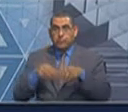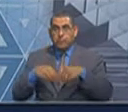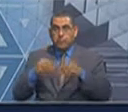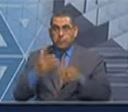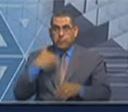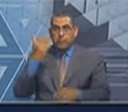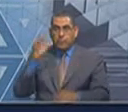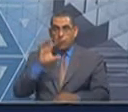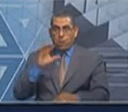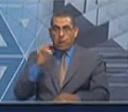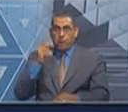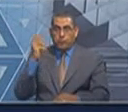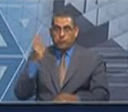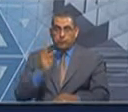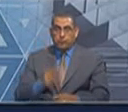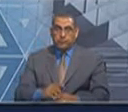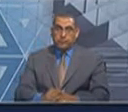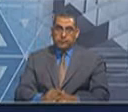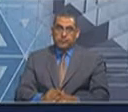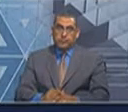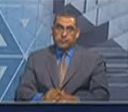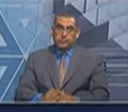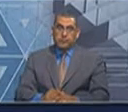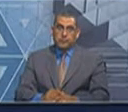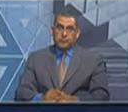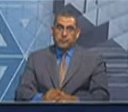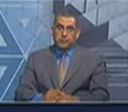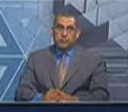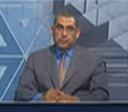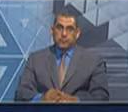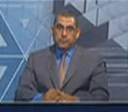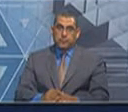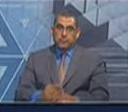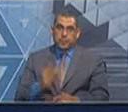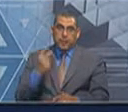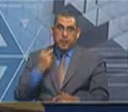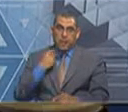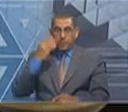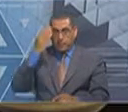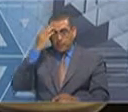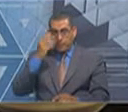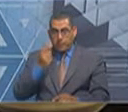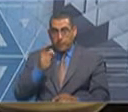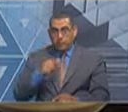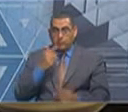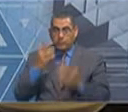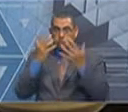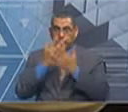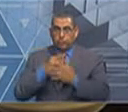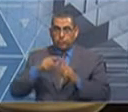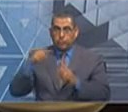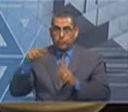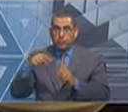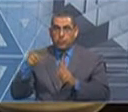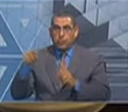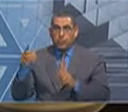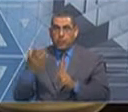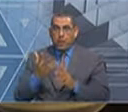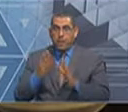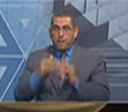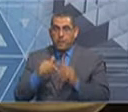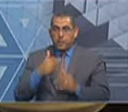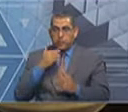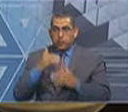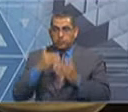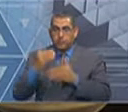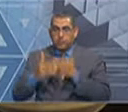من المستثمرين العرب والأجانب. وبلغ رأس المال السوقي لأسهم الشركات المكاتبة بالبورصة المصرية